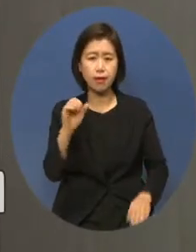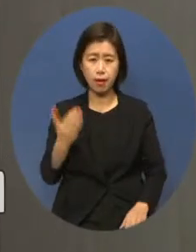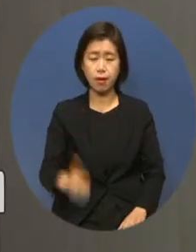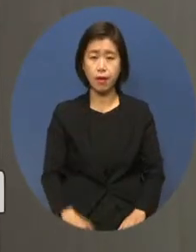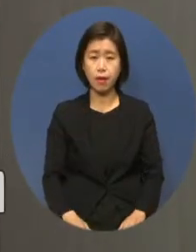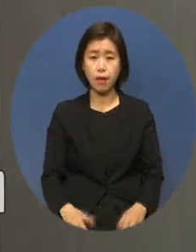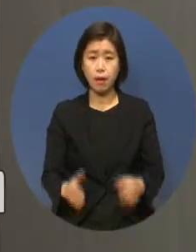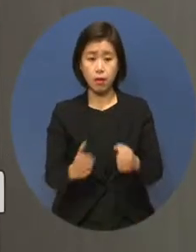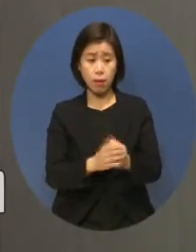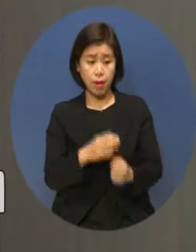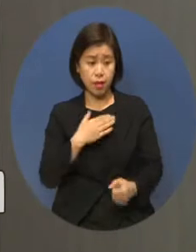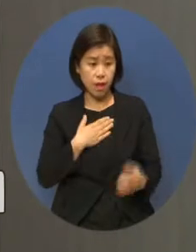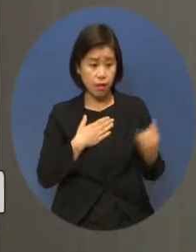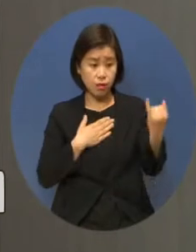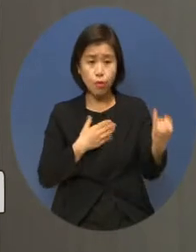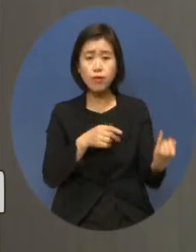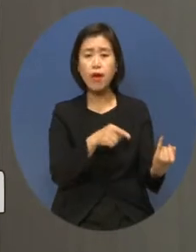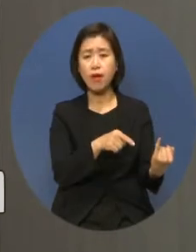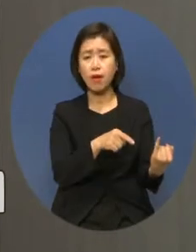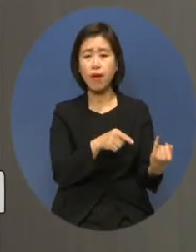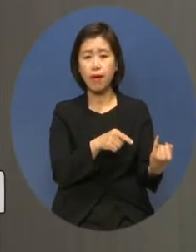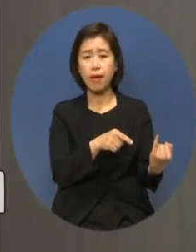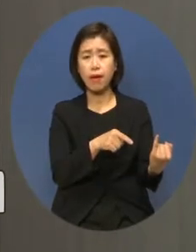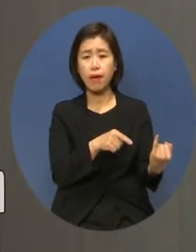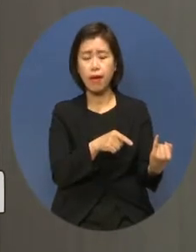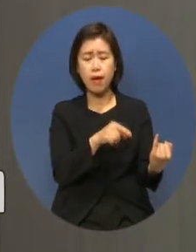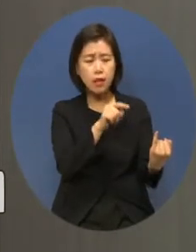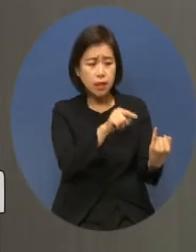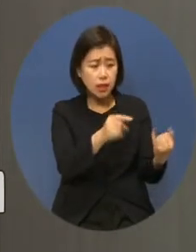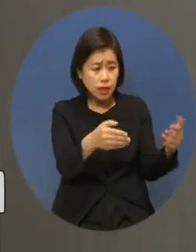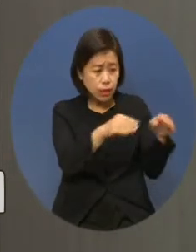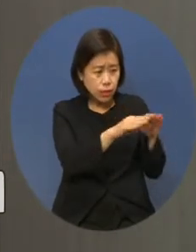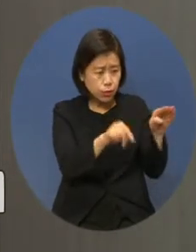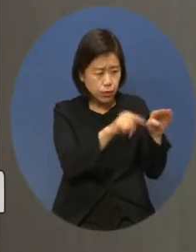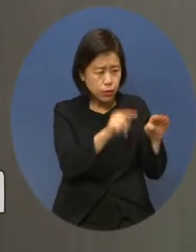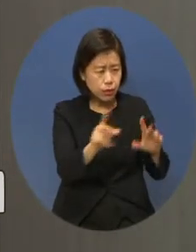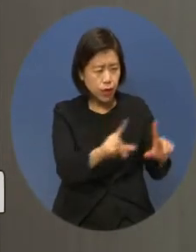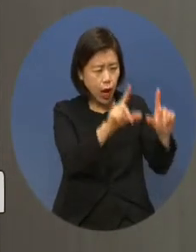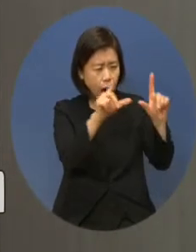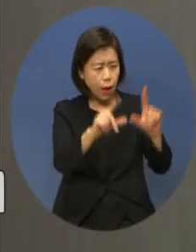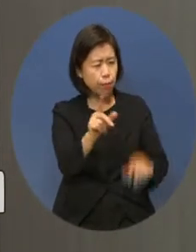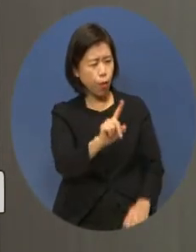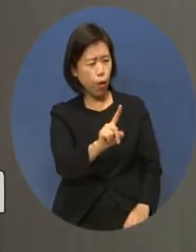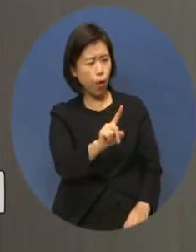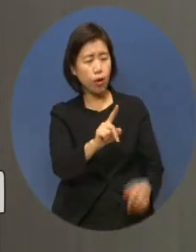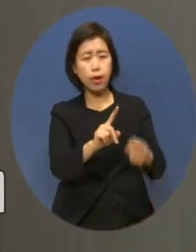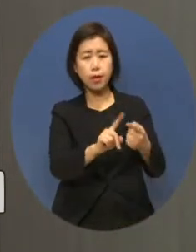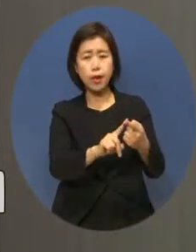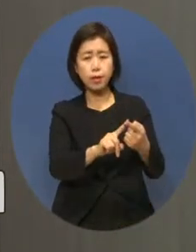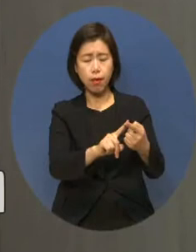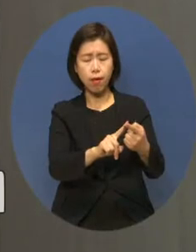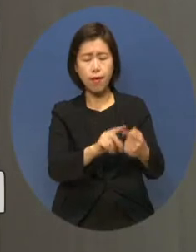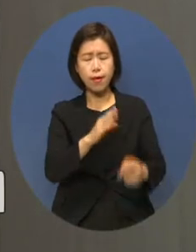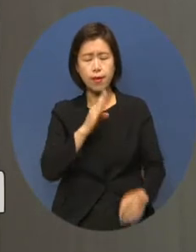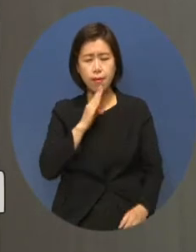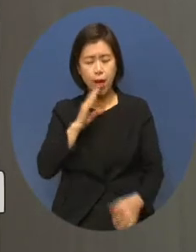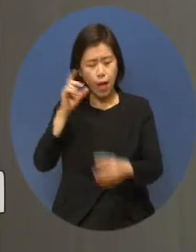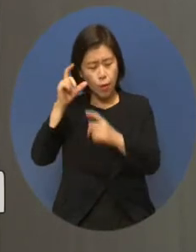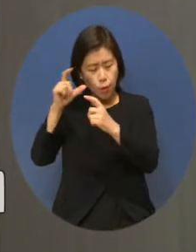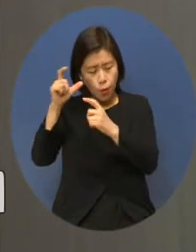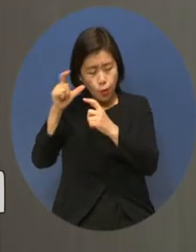제 동생이라고 한 인간이 그 안에서 어떤 삶을 살아가고 있는지에 대해서 진심으로